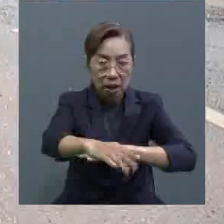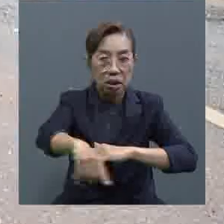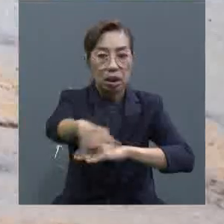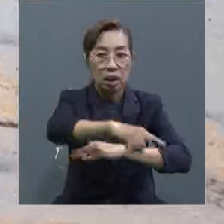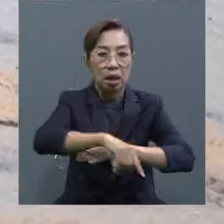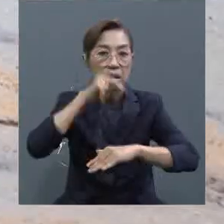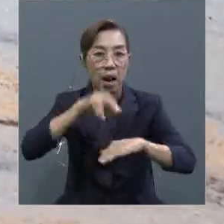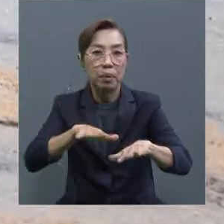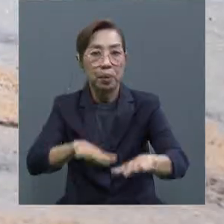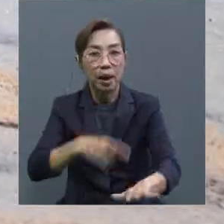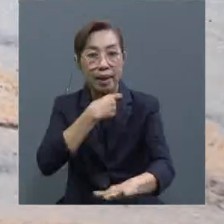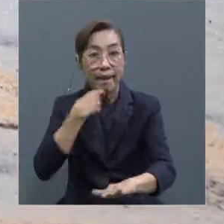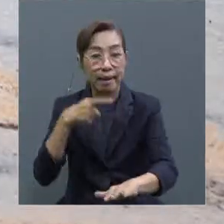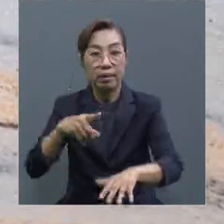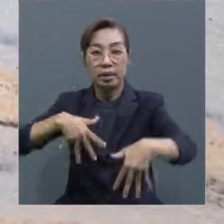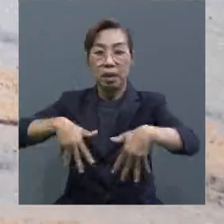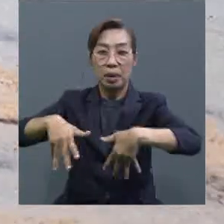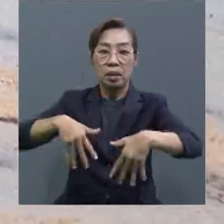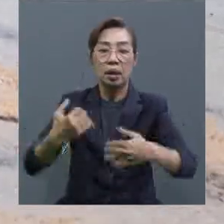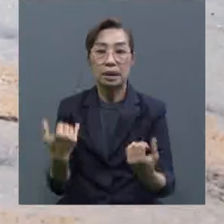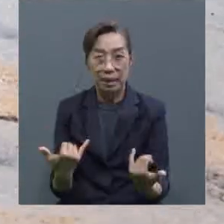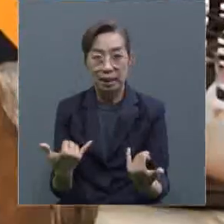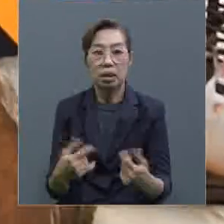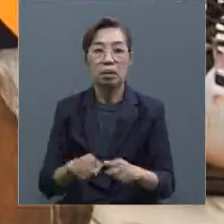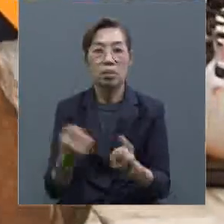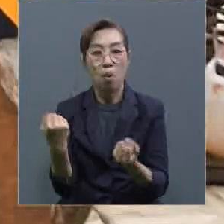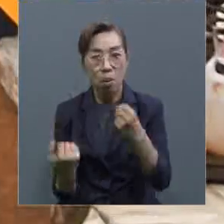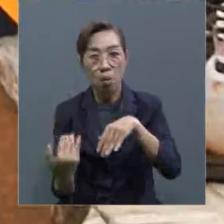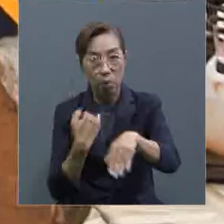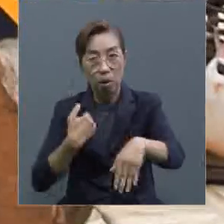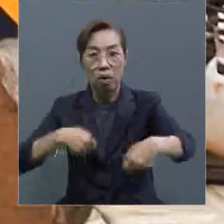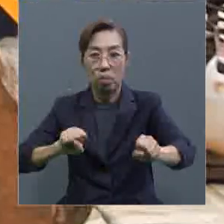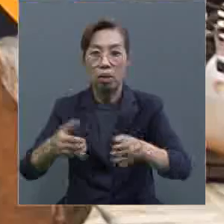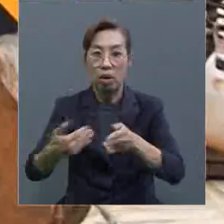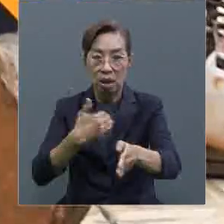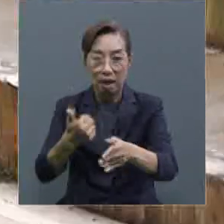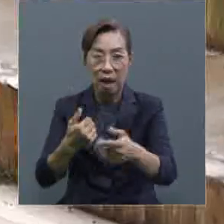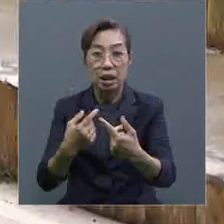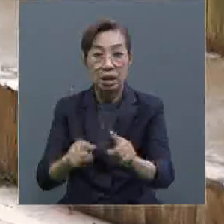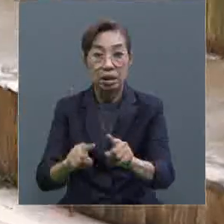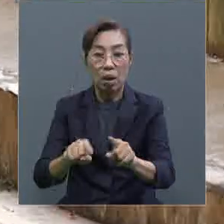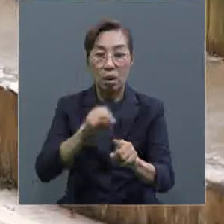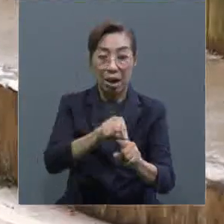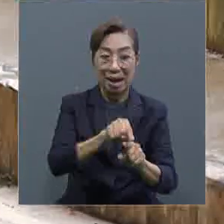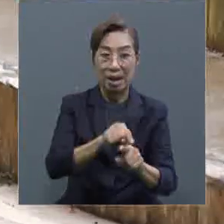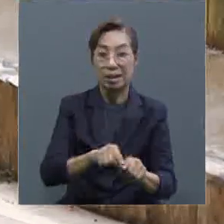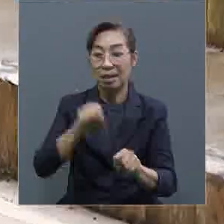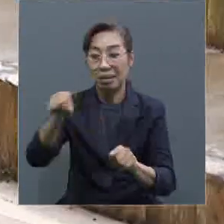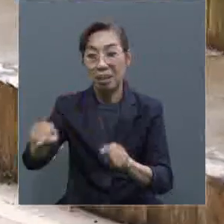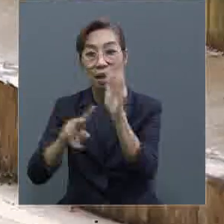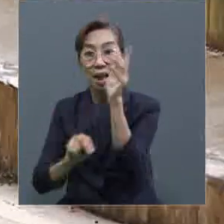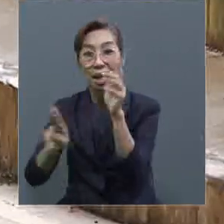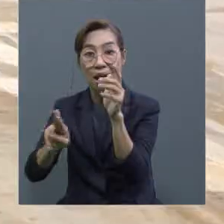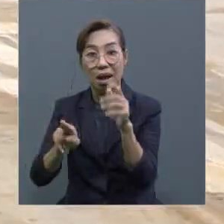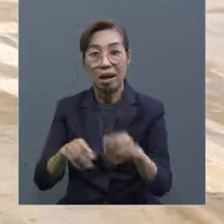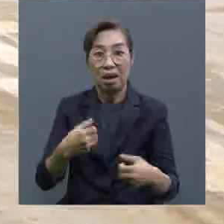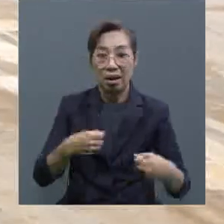รามันลดระดับลงค่ะประชาชนเองก็สามารถที่จะเริ่มสัญจรไปมาได้แต่ว่ายังไม่สามารถเดินทางไปยังจังหวัดนราธิวาสได้นะคะ